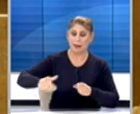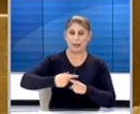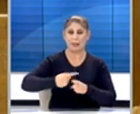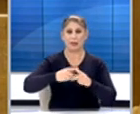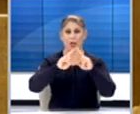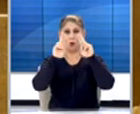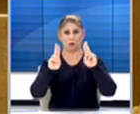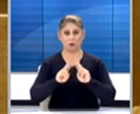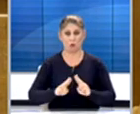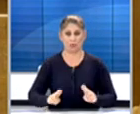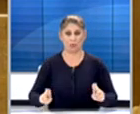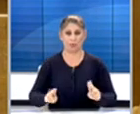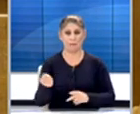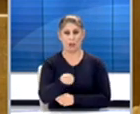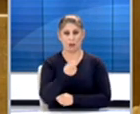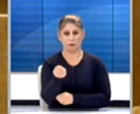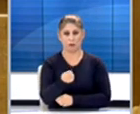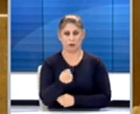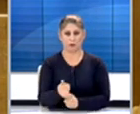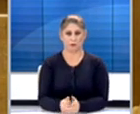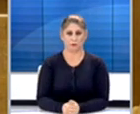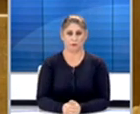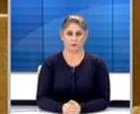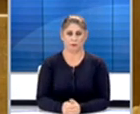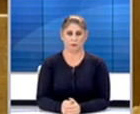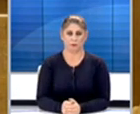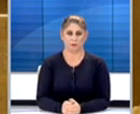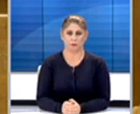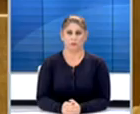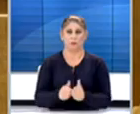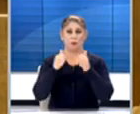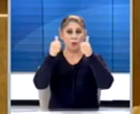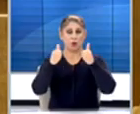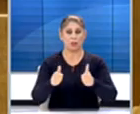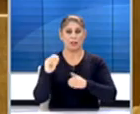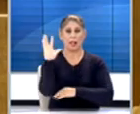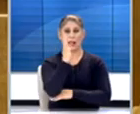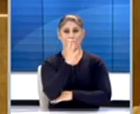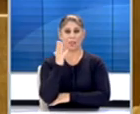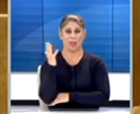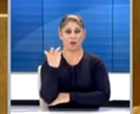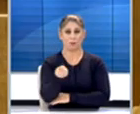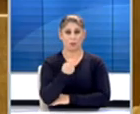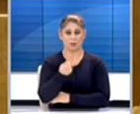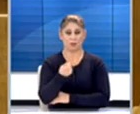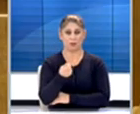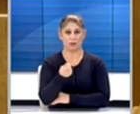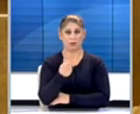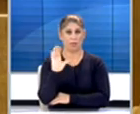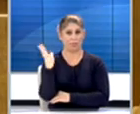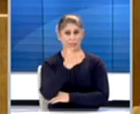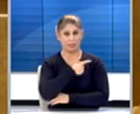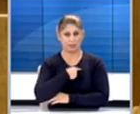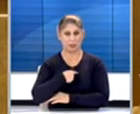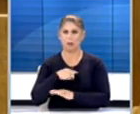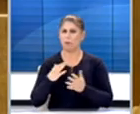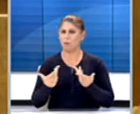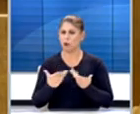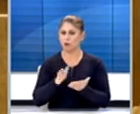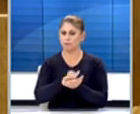Ομοσπονδία Πυροσβεστών. Προκήρυξη για δασοπυροσβέστες στα Δασαρχεία. Πότε τη